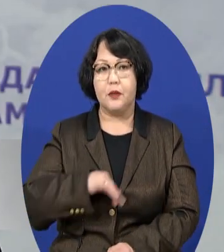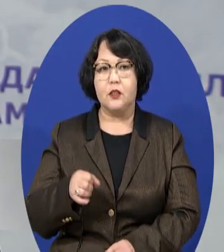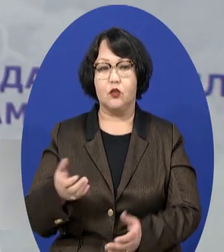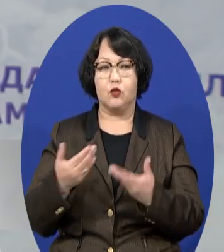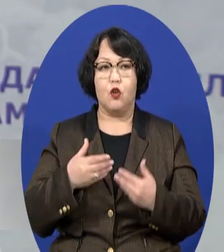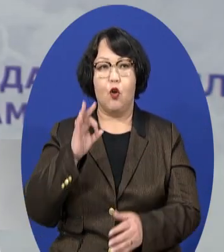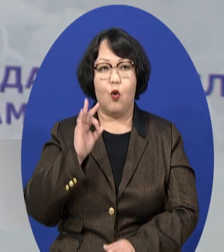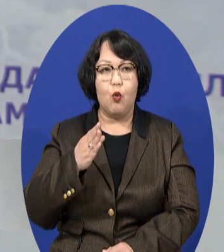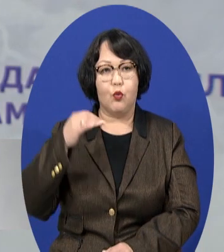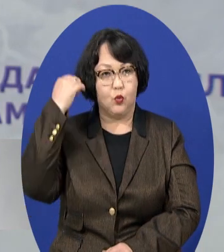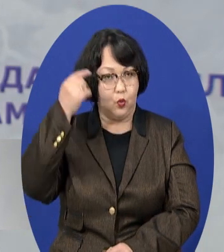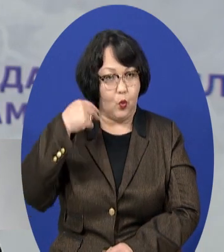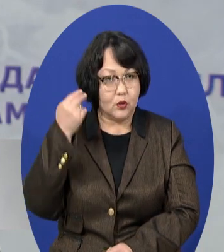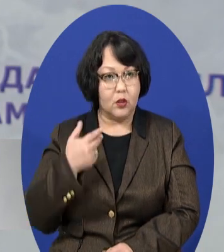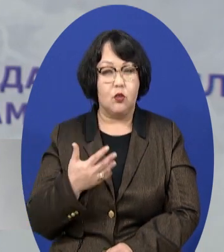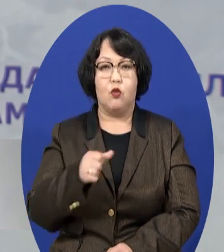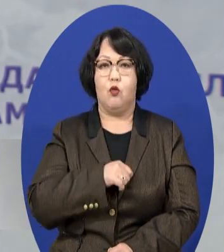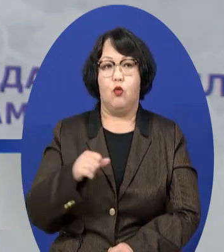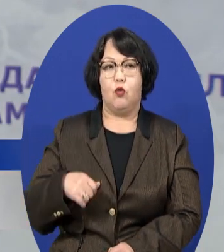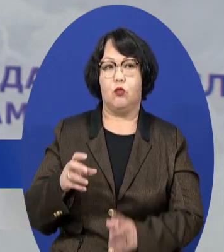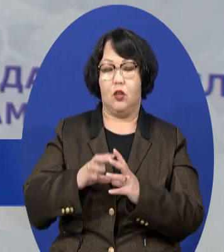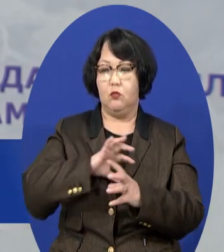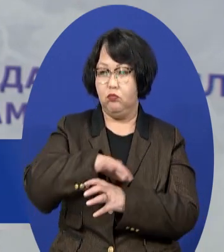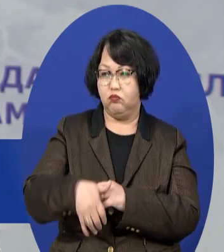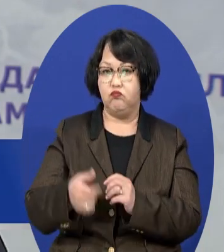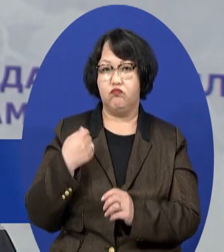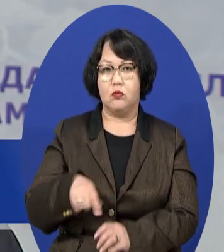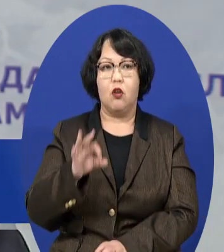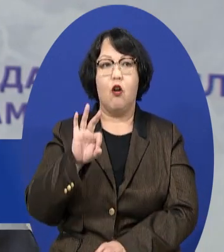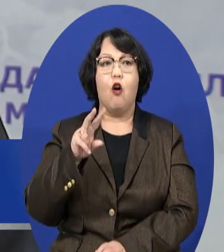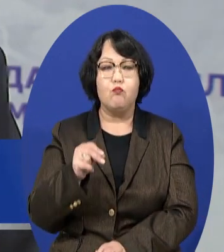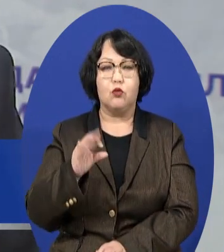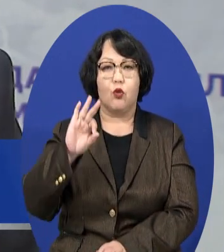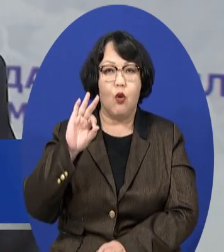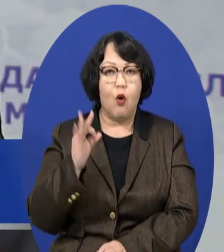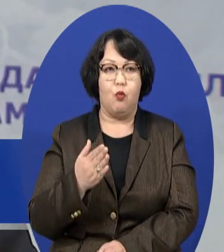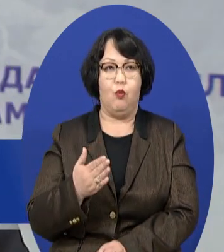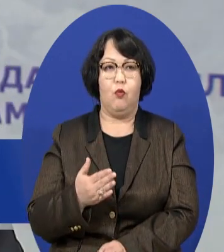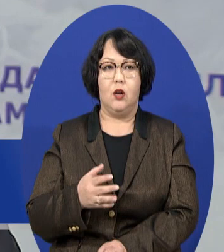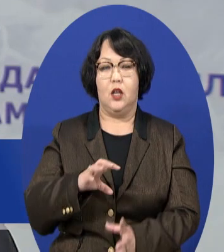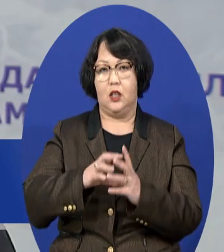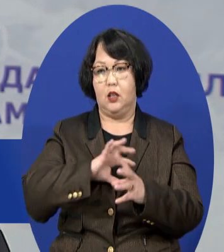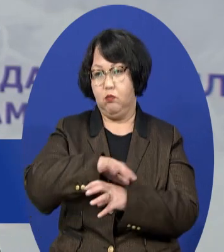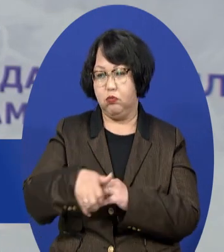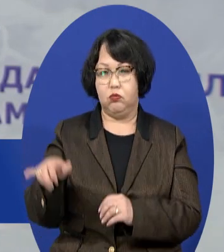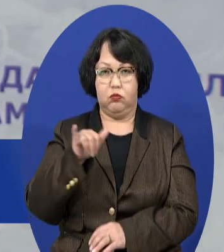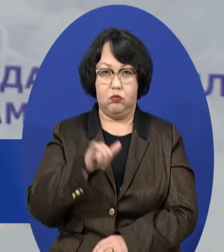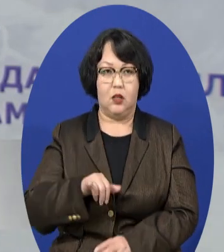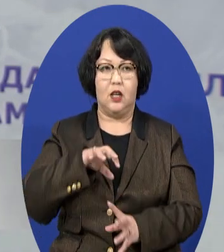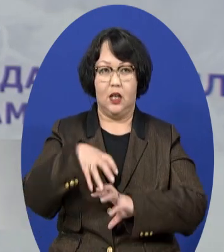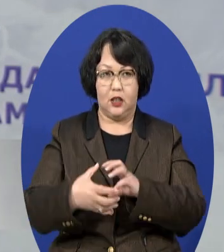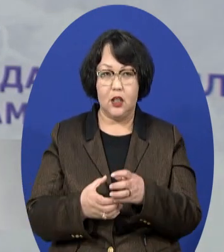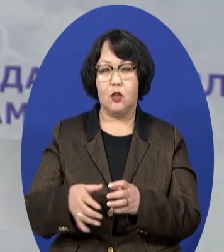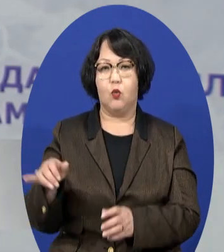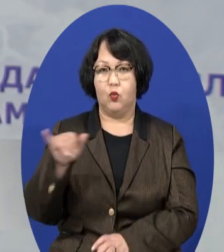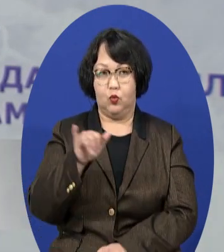өв дурсгал гэдэг бол өөрөө хүн төрөлхтний өмч, хүн төрөлхтний өв. Тэр утгаараа бол одоо дэлхийн улс орнууд дээр дэлхийн улс